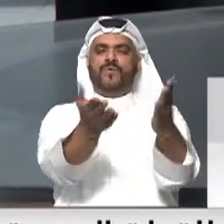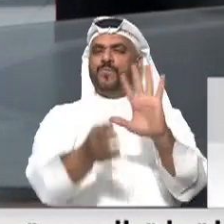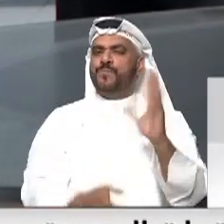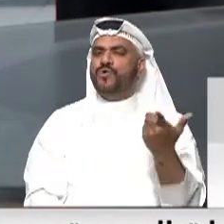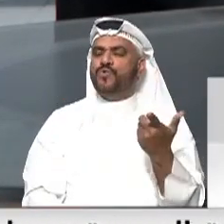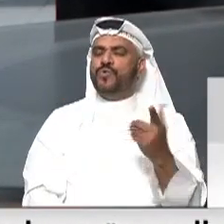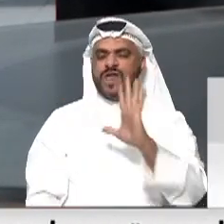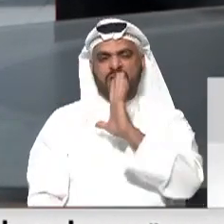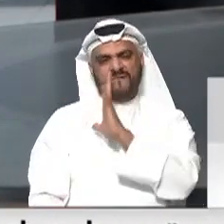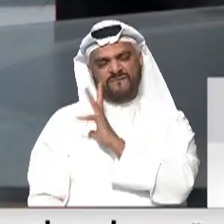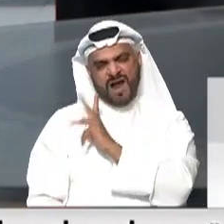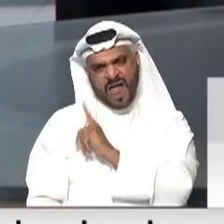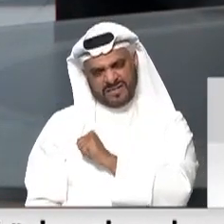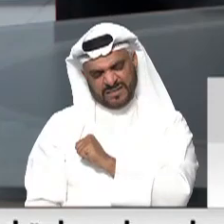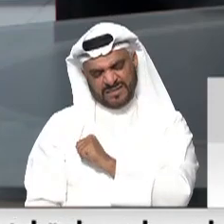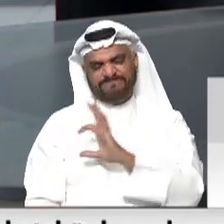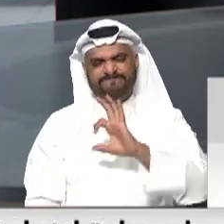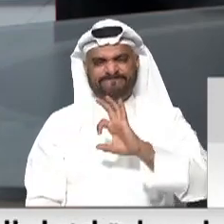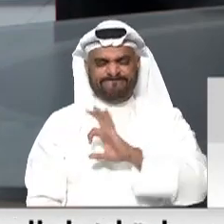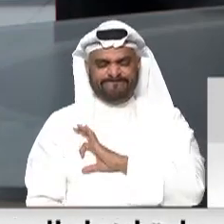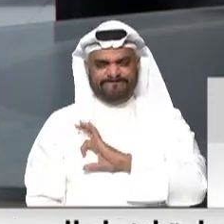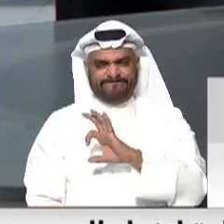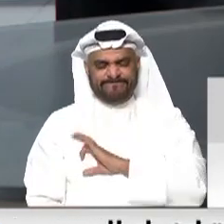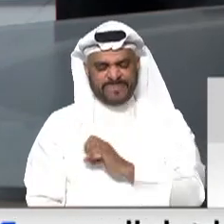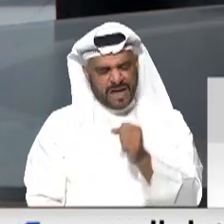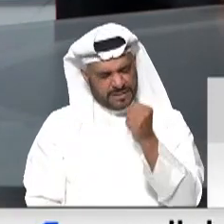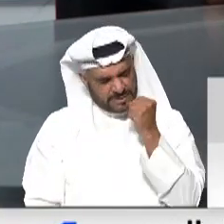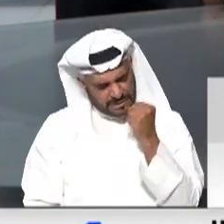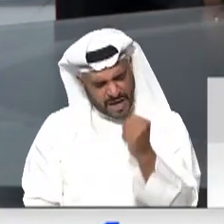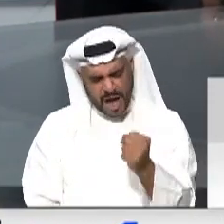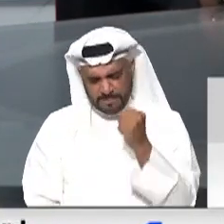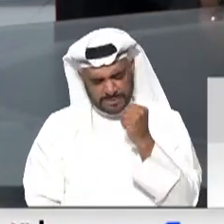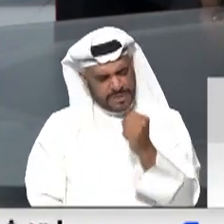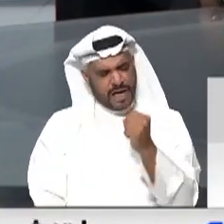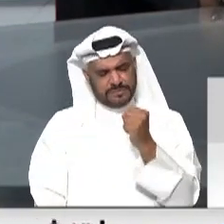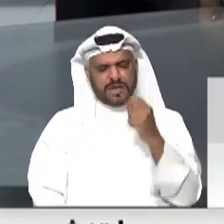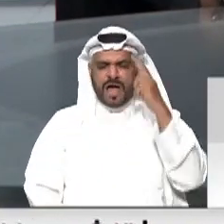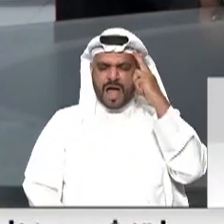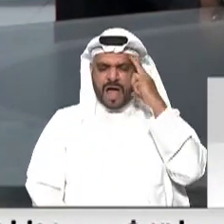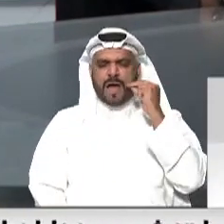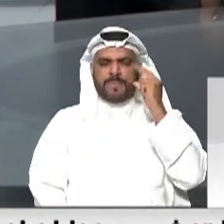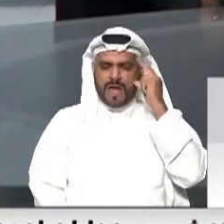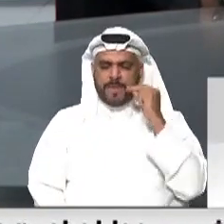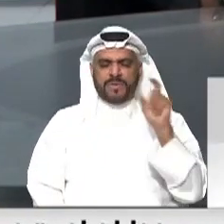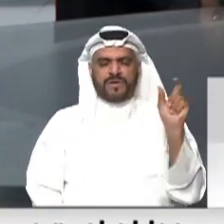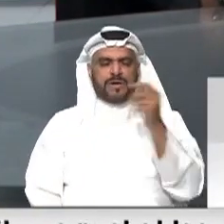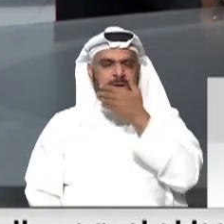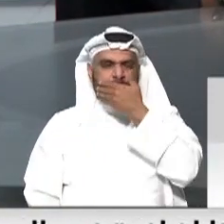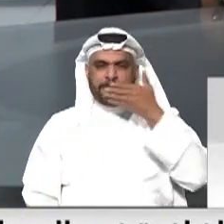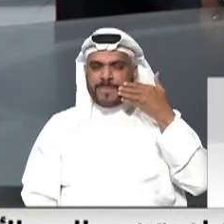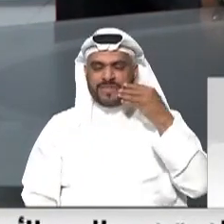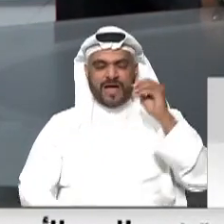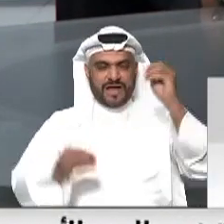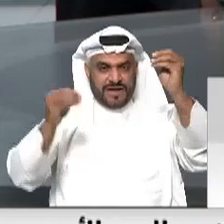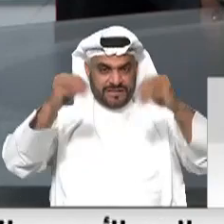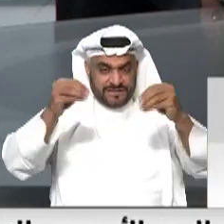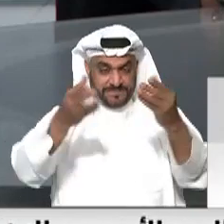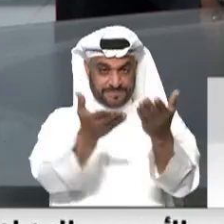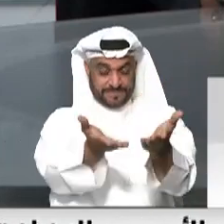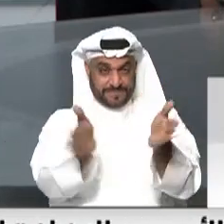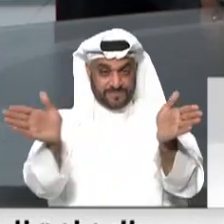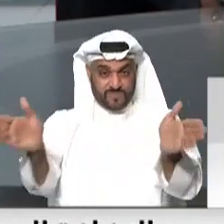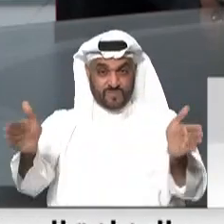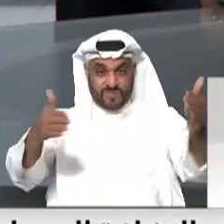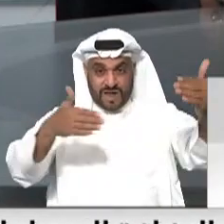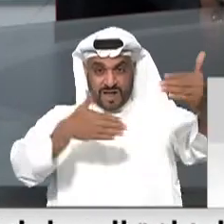لما يعانونه من ظروف صعبة وتلبية لاحتياجاتهم في الشهر الفضيل. فضمن مشروع سلة